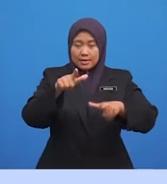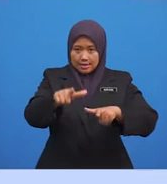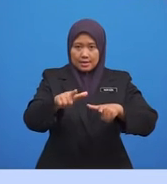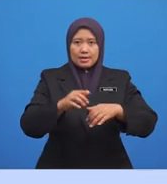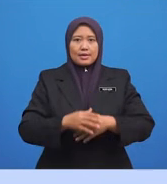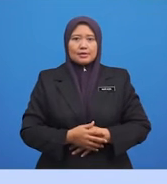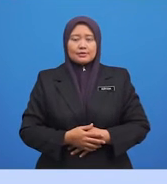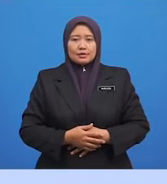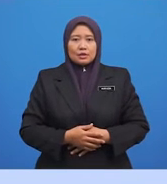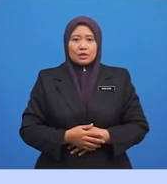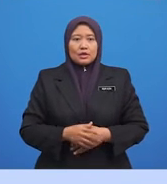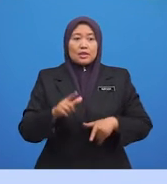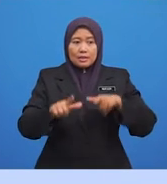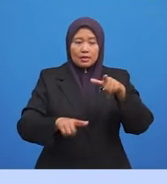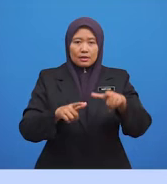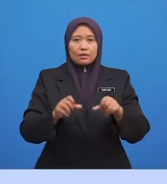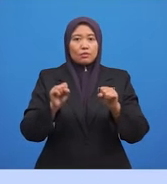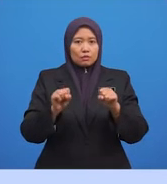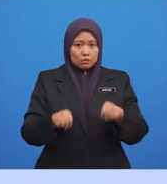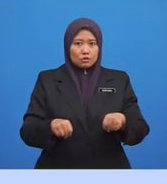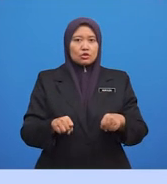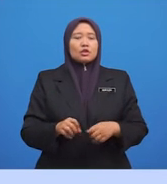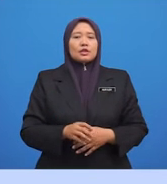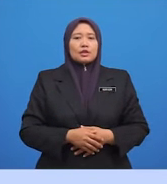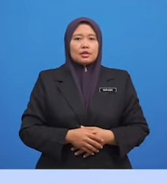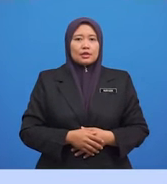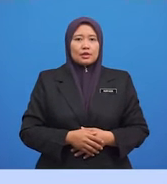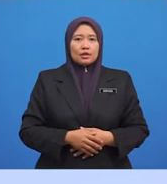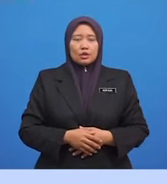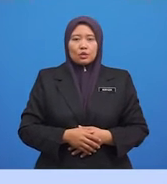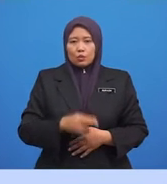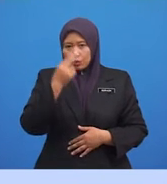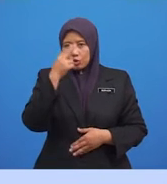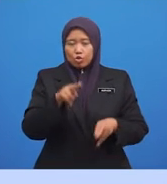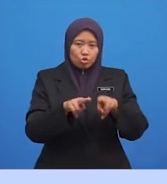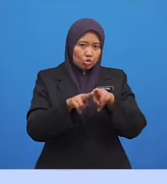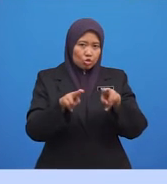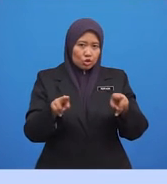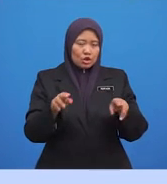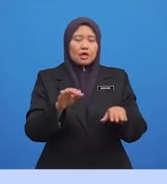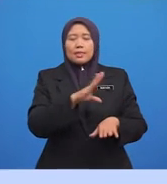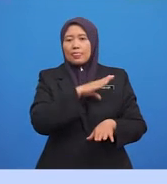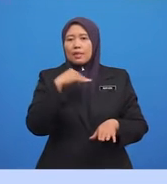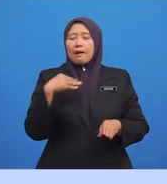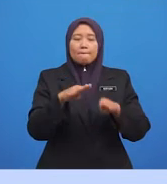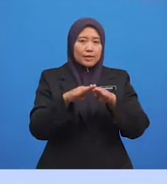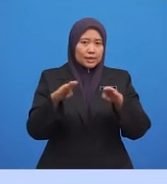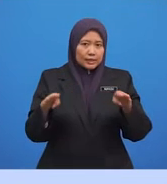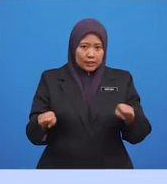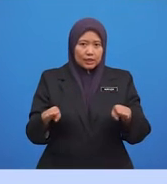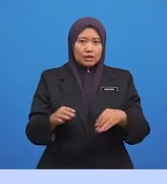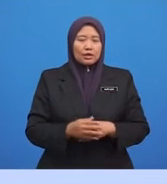Murid-murid boleh menjalankan aktiviti anggaran mengukur dan membandingkan ukuran